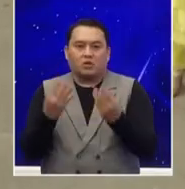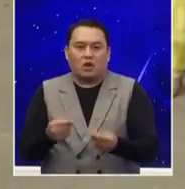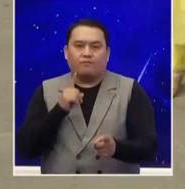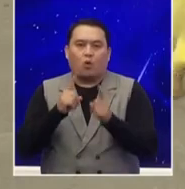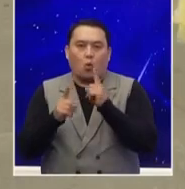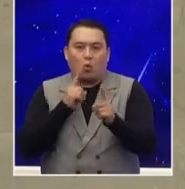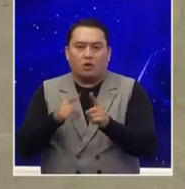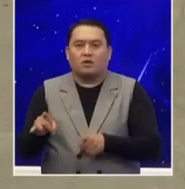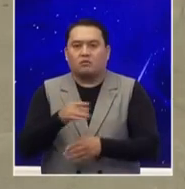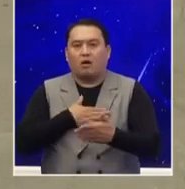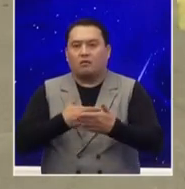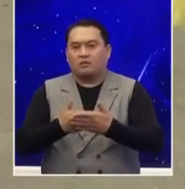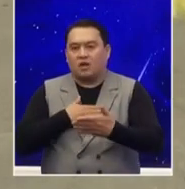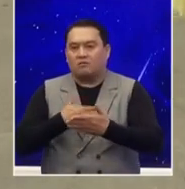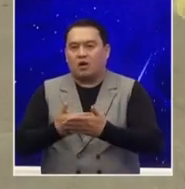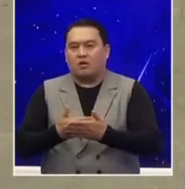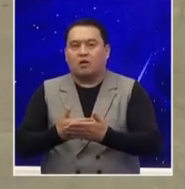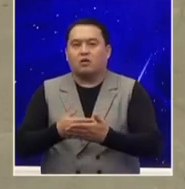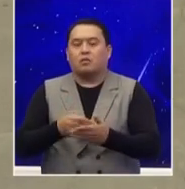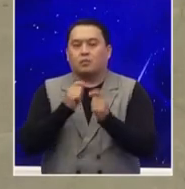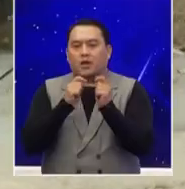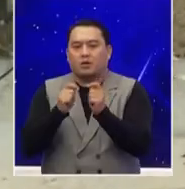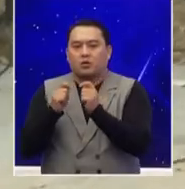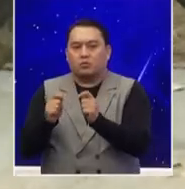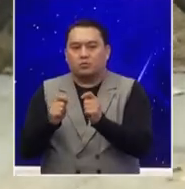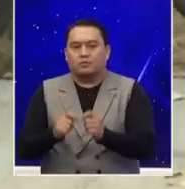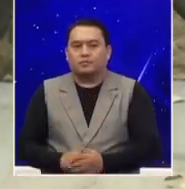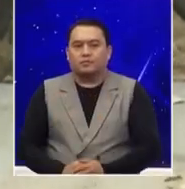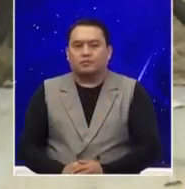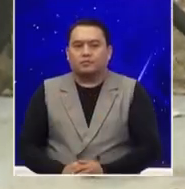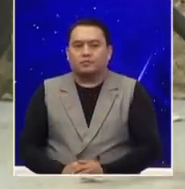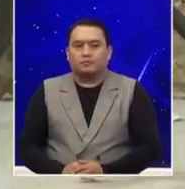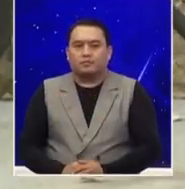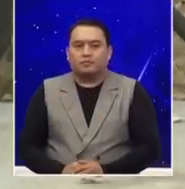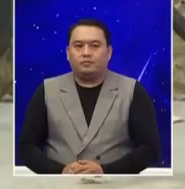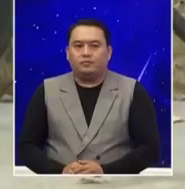форума ряд районных активистов был отмечен благодарственными письмами